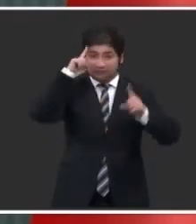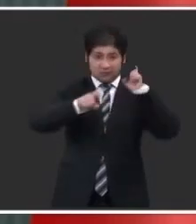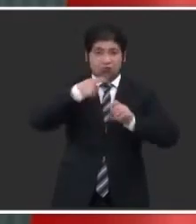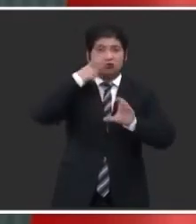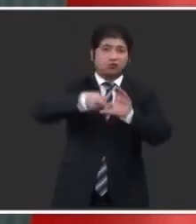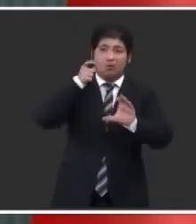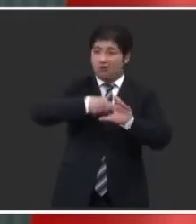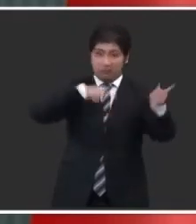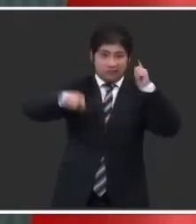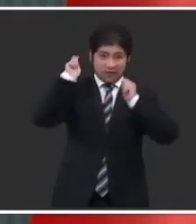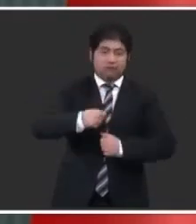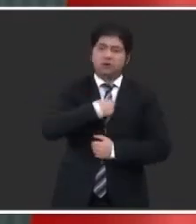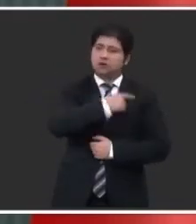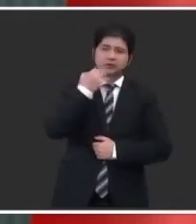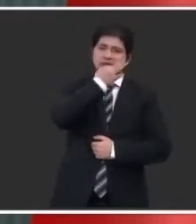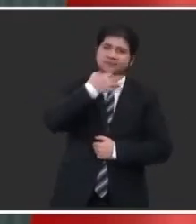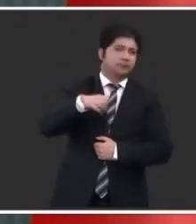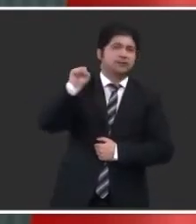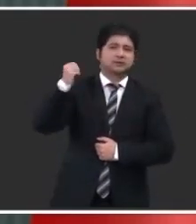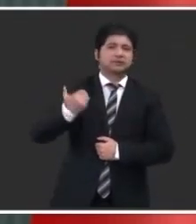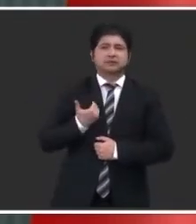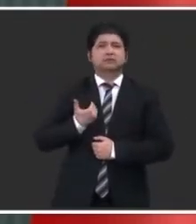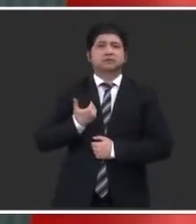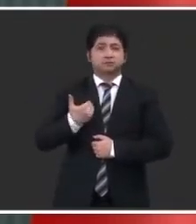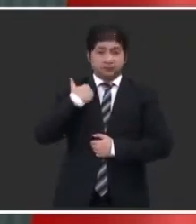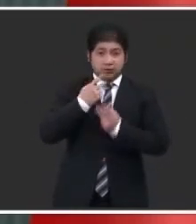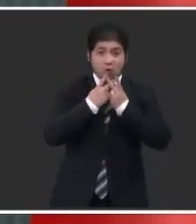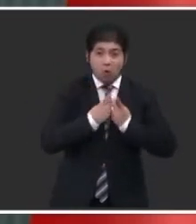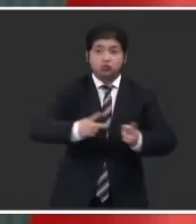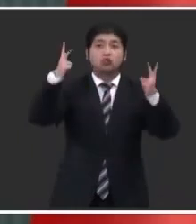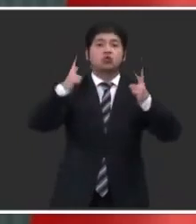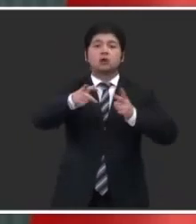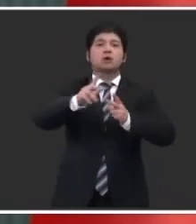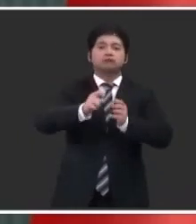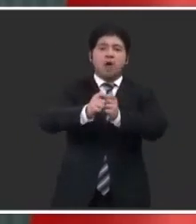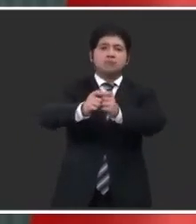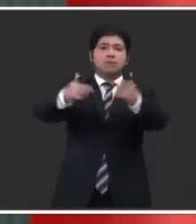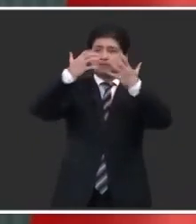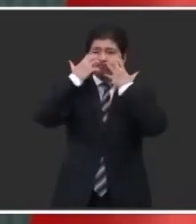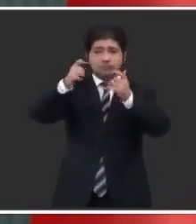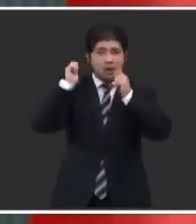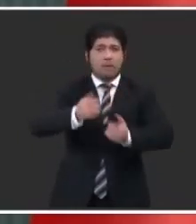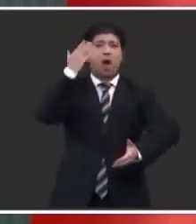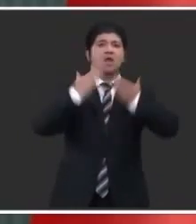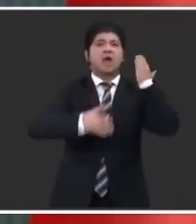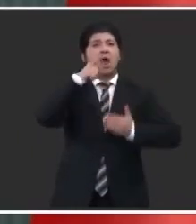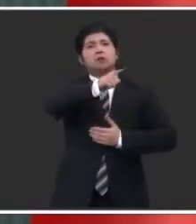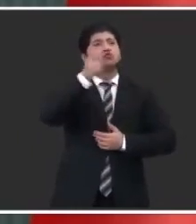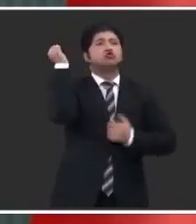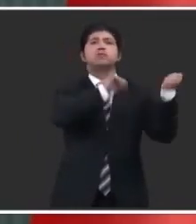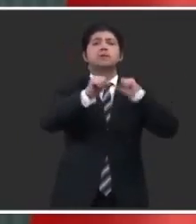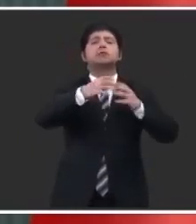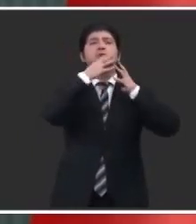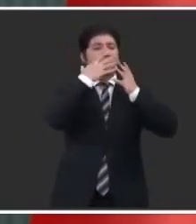asla Rıza gösteremeyiz Biz özgürlükleri genişletmek adaleti vesayeti elinden